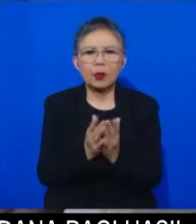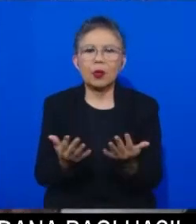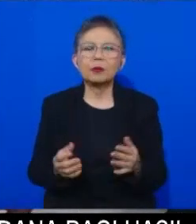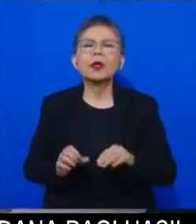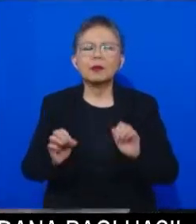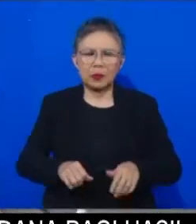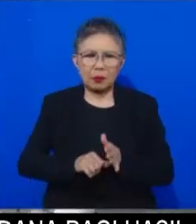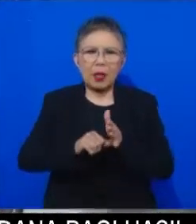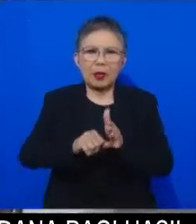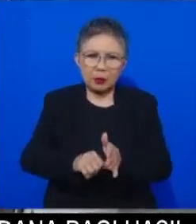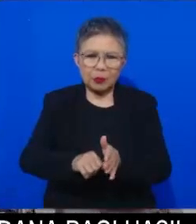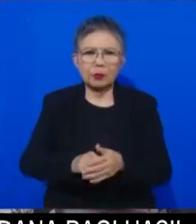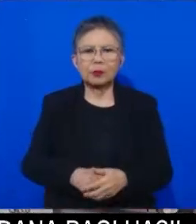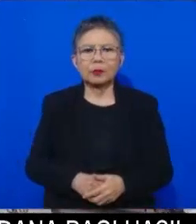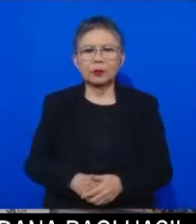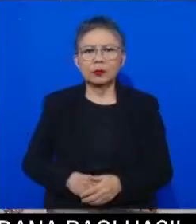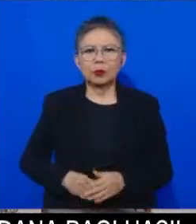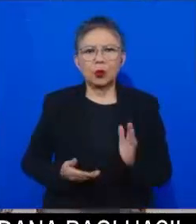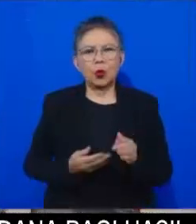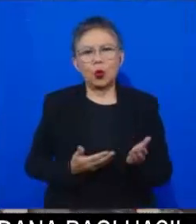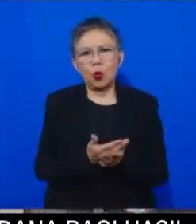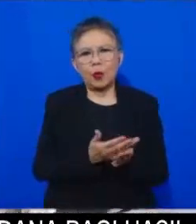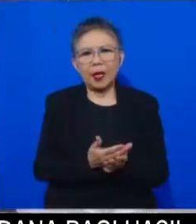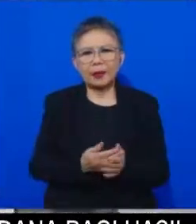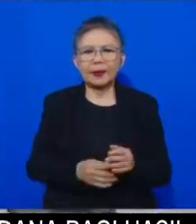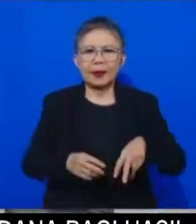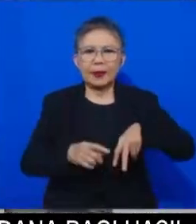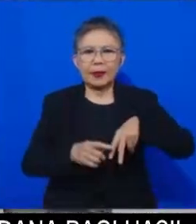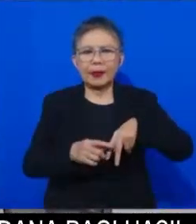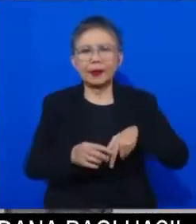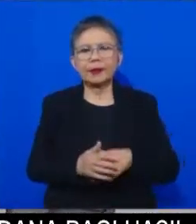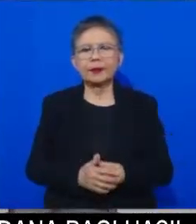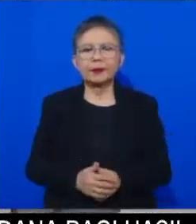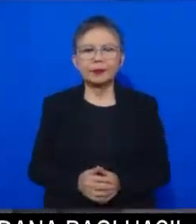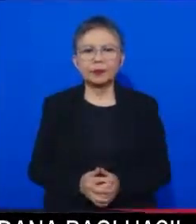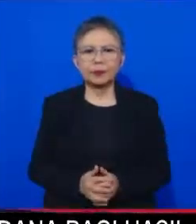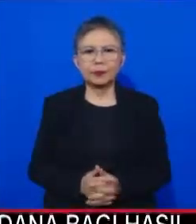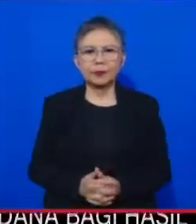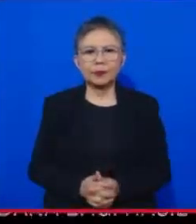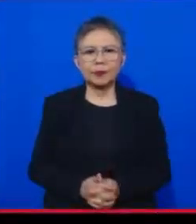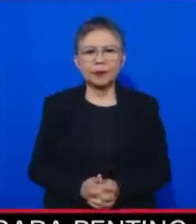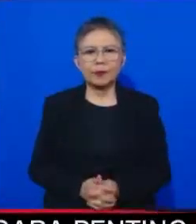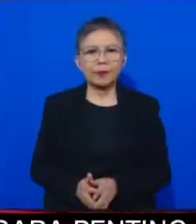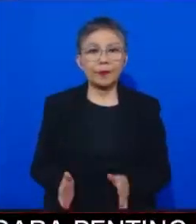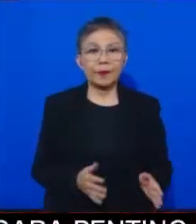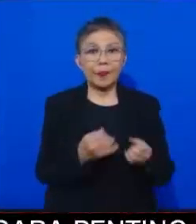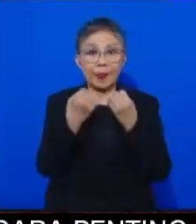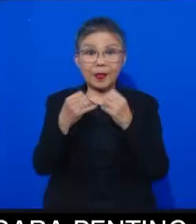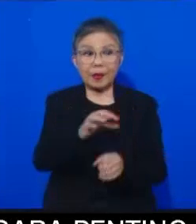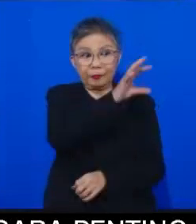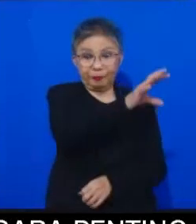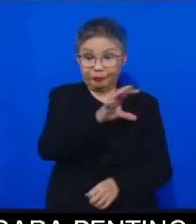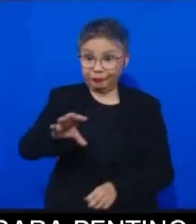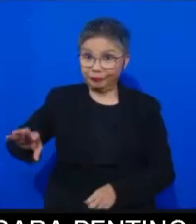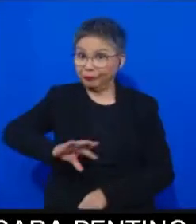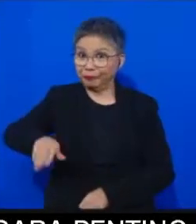mau membantu meringankan biaya. Tim Liputan CNN Indonesia. Kita ke informasi dari sejumlah daerah